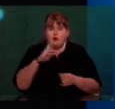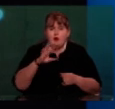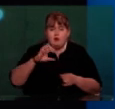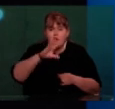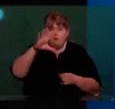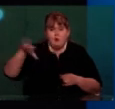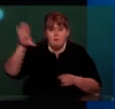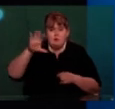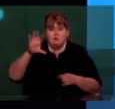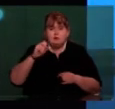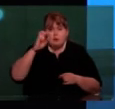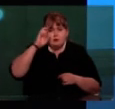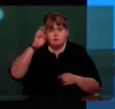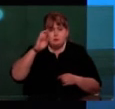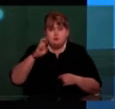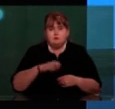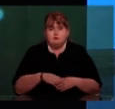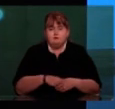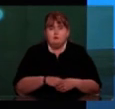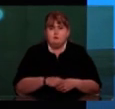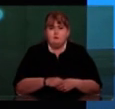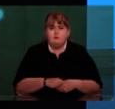европейских государств.